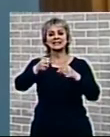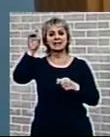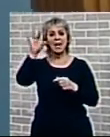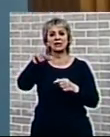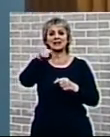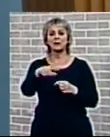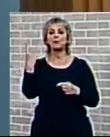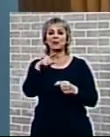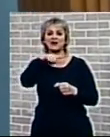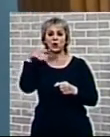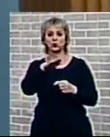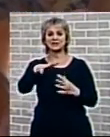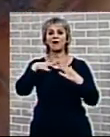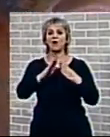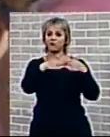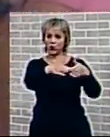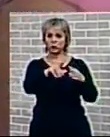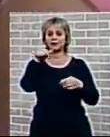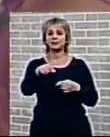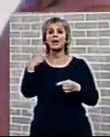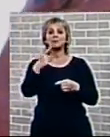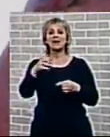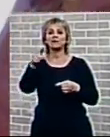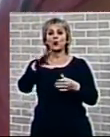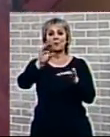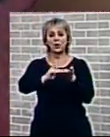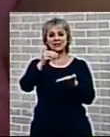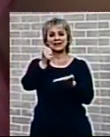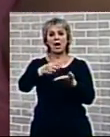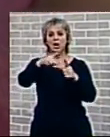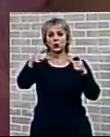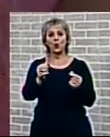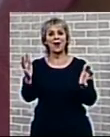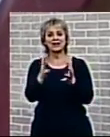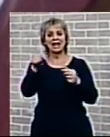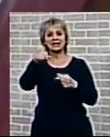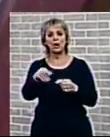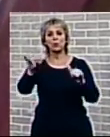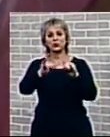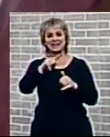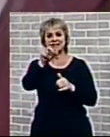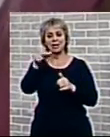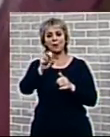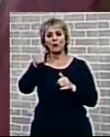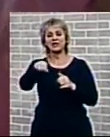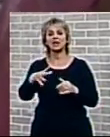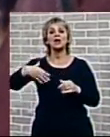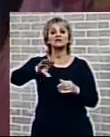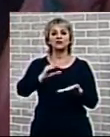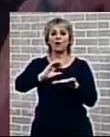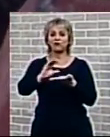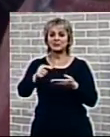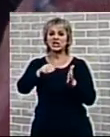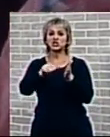знаменательного первого русского флота. Первую погашенную марку оставили на хранение в музее-заповеднике. Всего